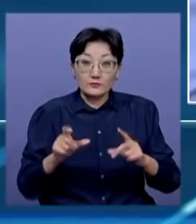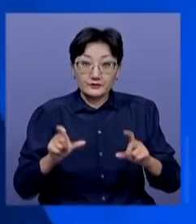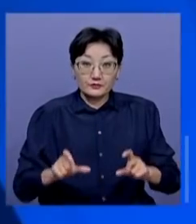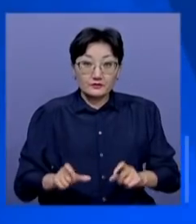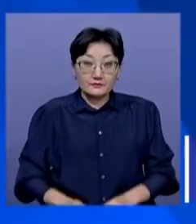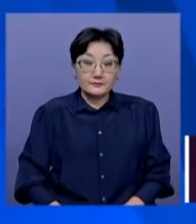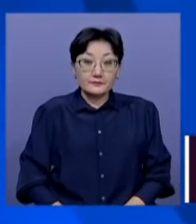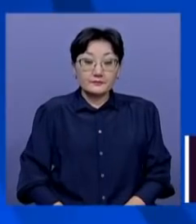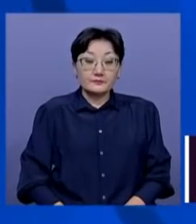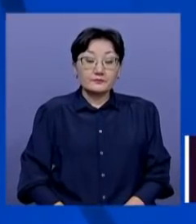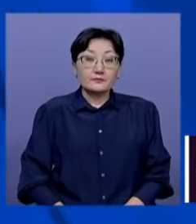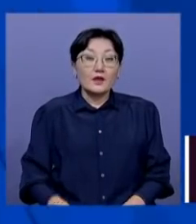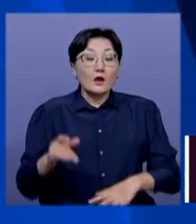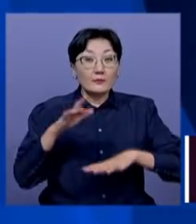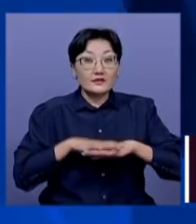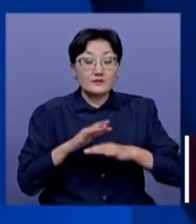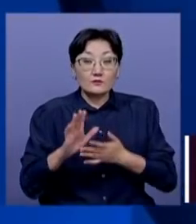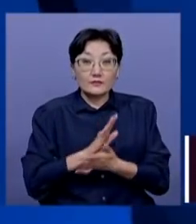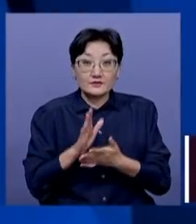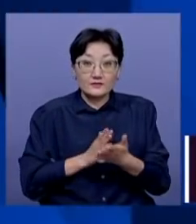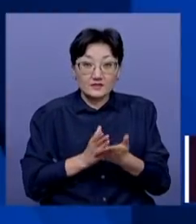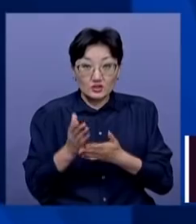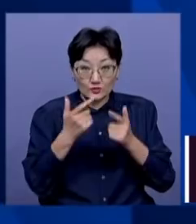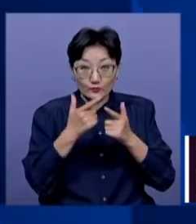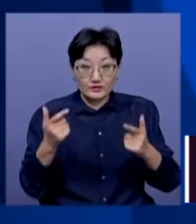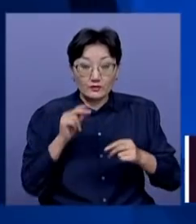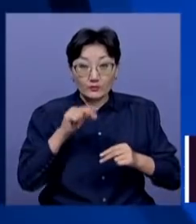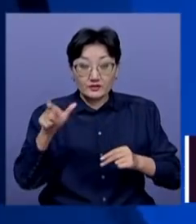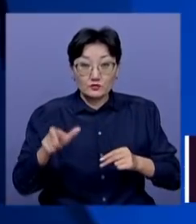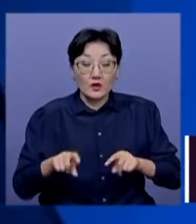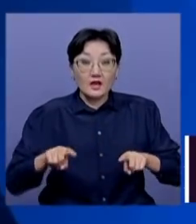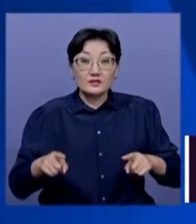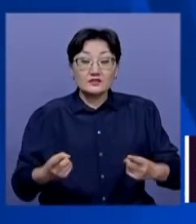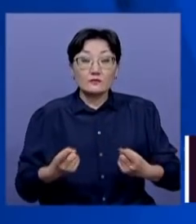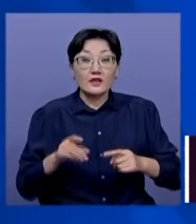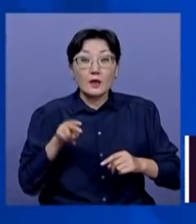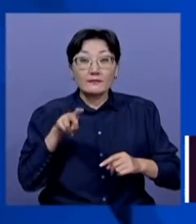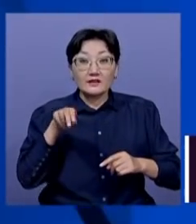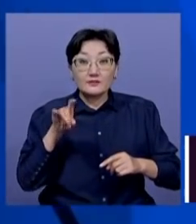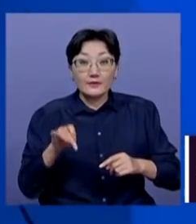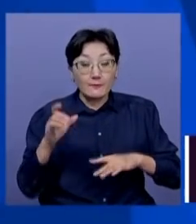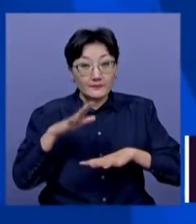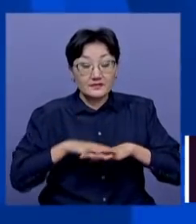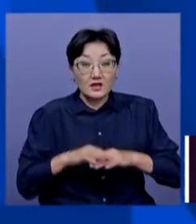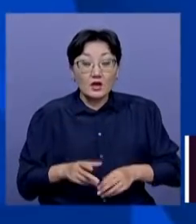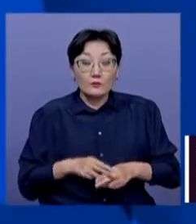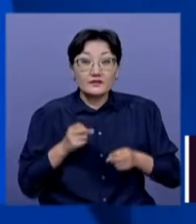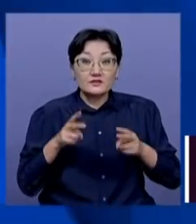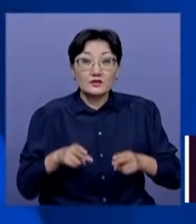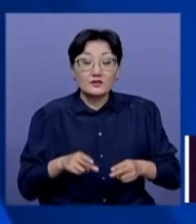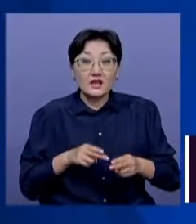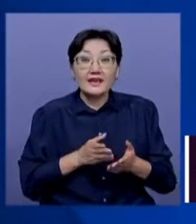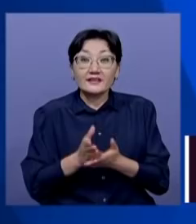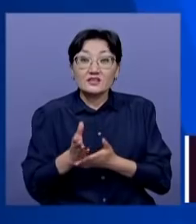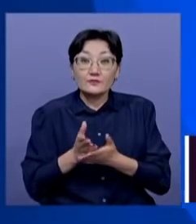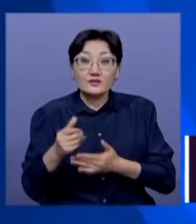алынған. Ал банктың баспасөз қызметінің мәлімдеуінше күдіктілердің ұсталуына Каспий Кезет банкының қауіпсіздік қызметі